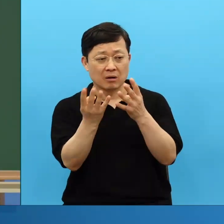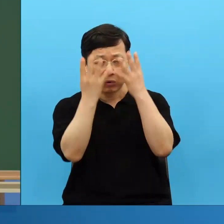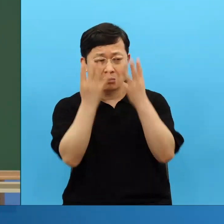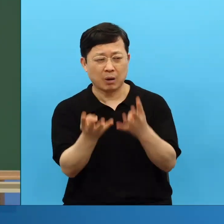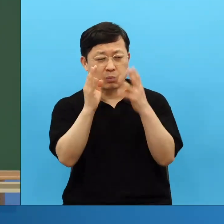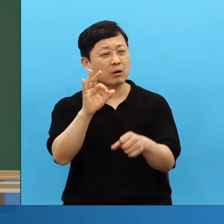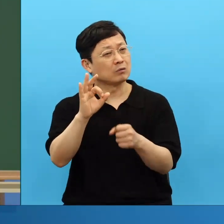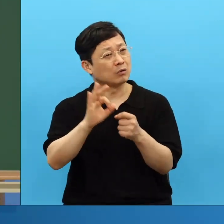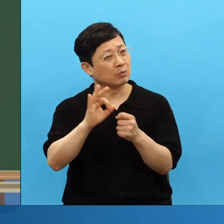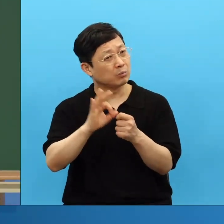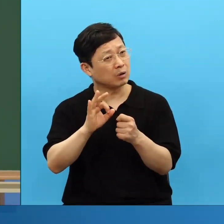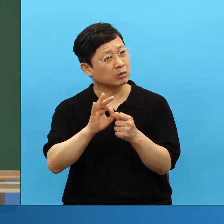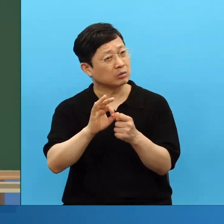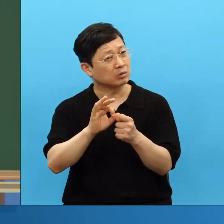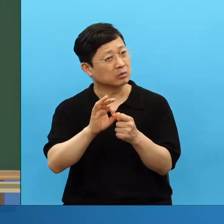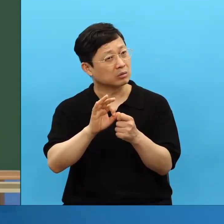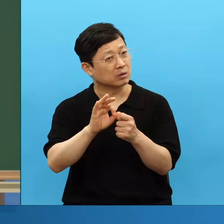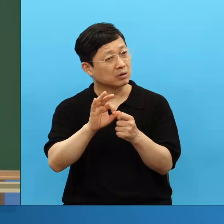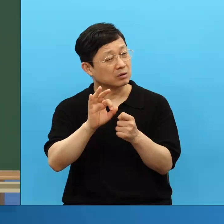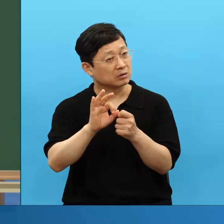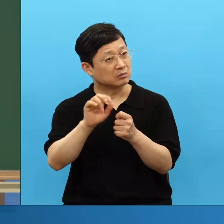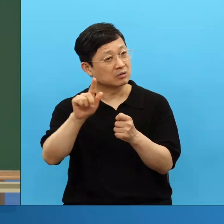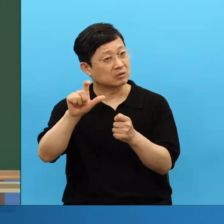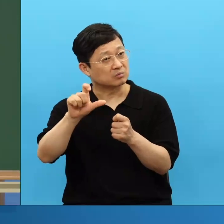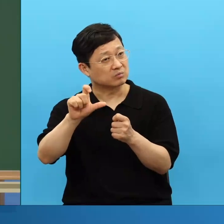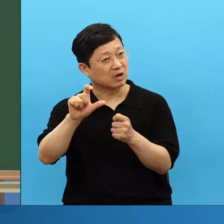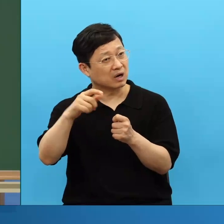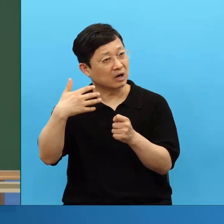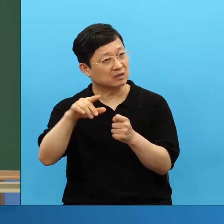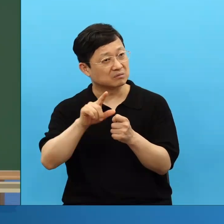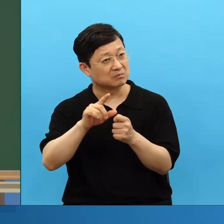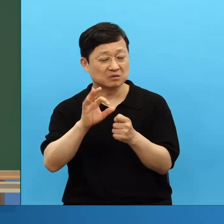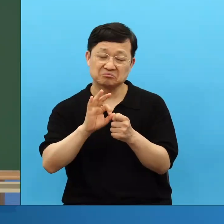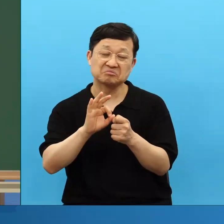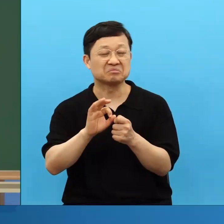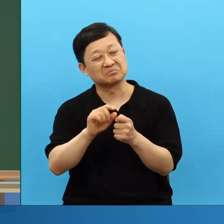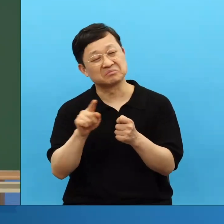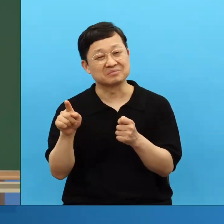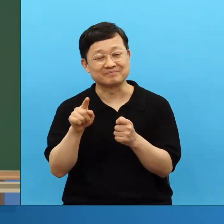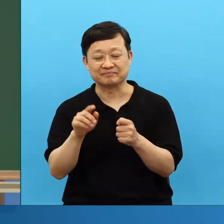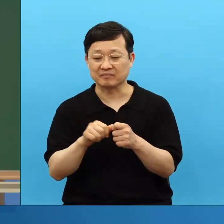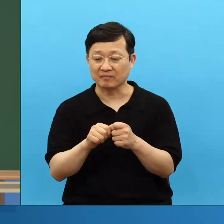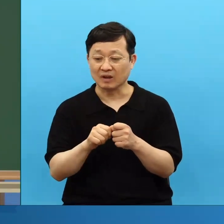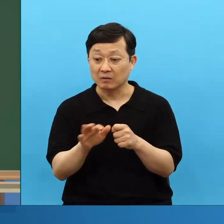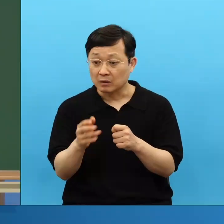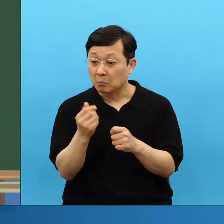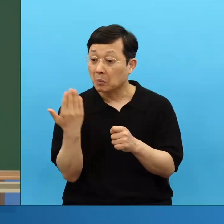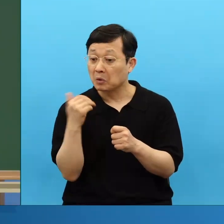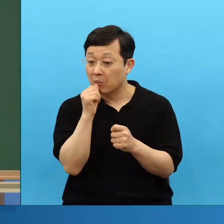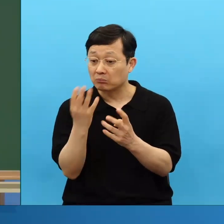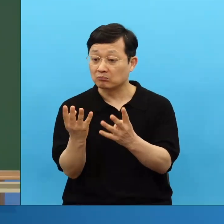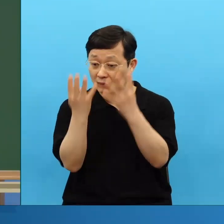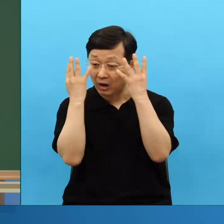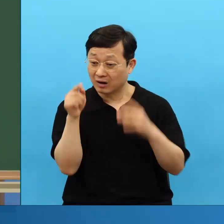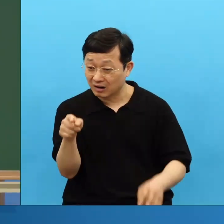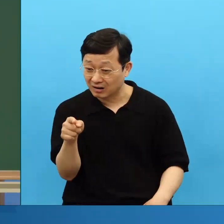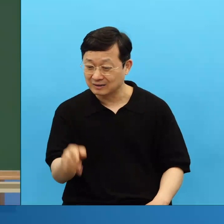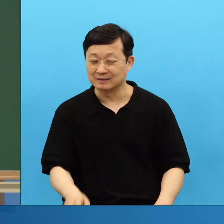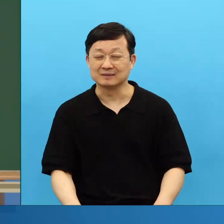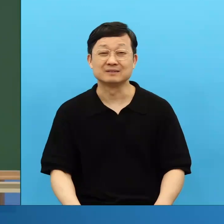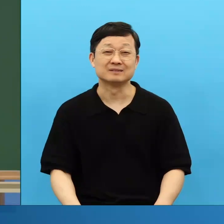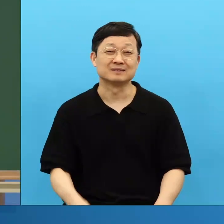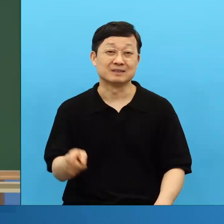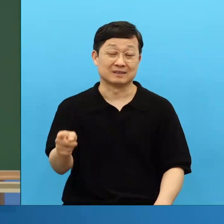싶습니다. 15번은 안 되는 것 같고 이러다가. 그래서 제가 이번에 교도소 있을 때 감옥